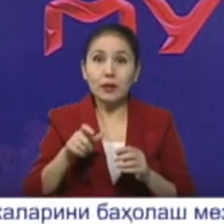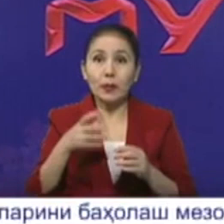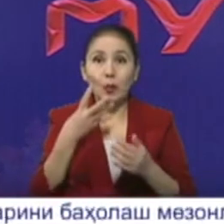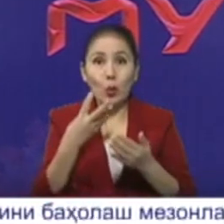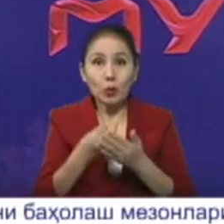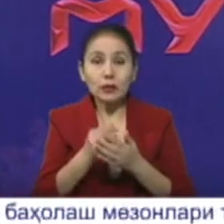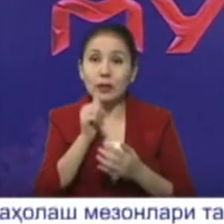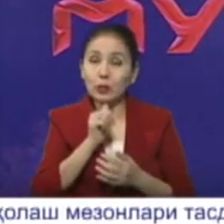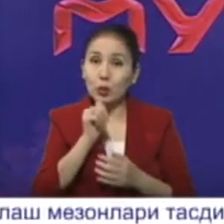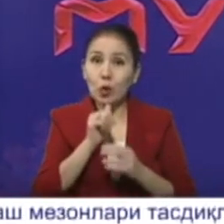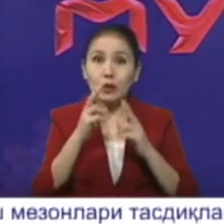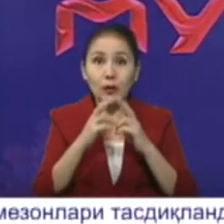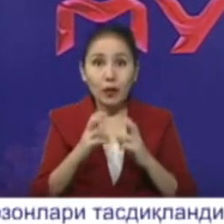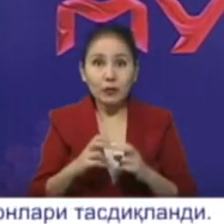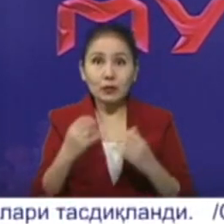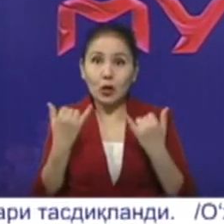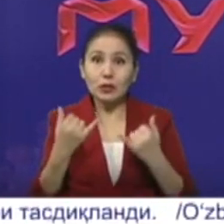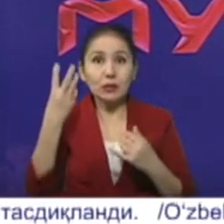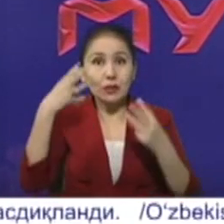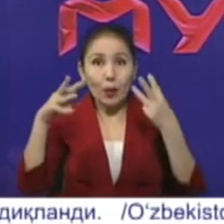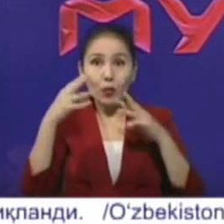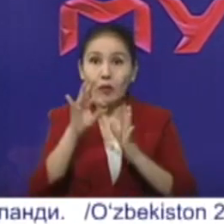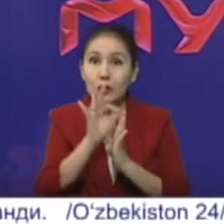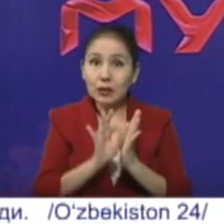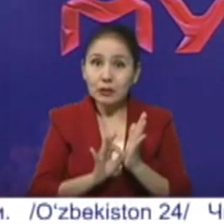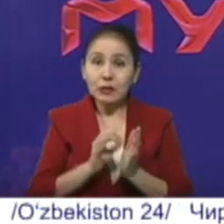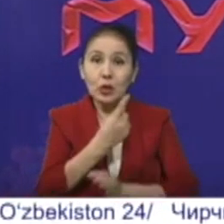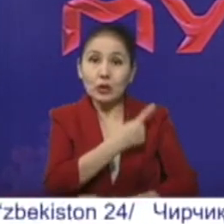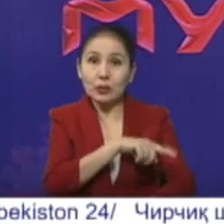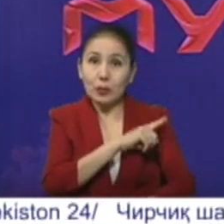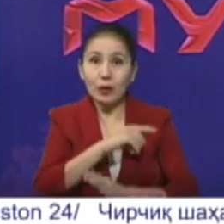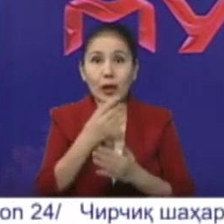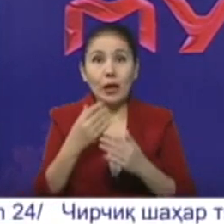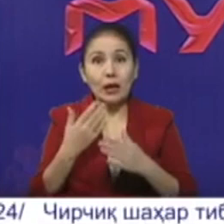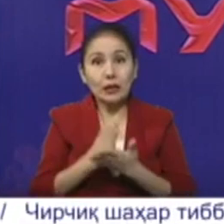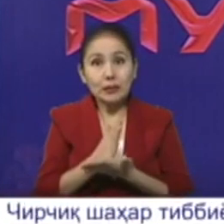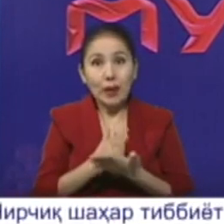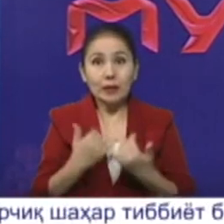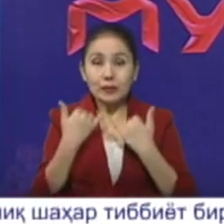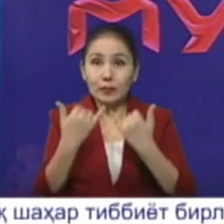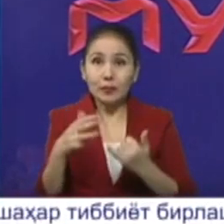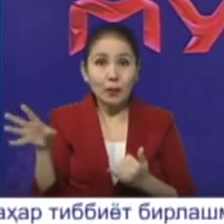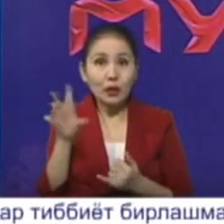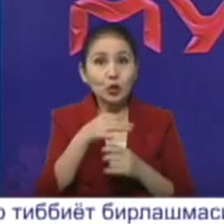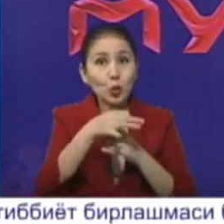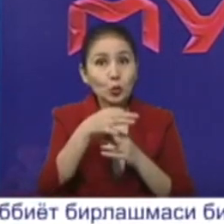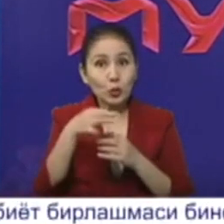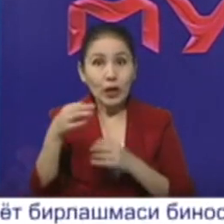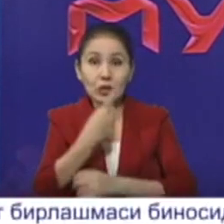bazasini imtihon qilmoqda. Aholiga zamonaviy tezkor tibbiy xizmatni taqdim etish, buning uchun barcha hududlardagi